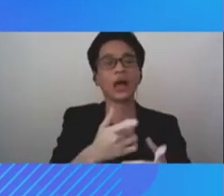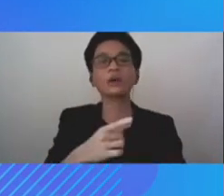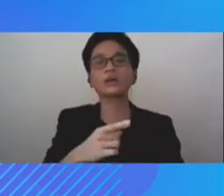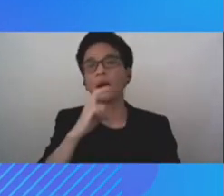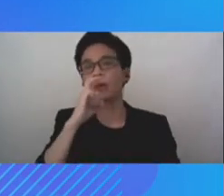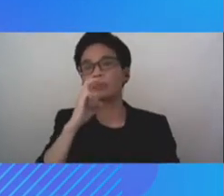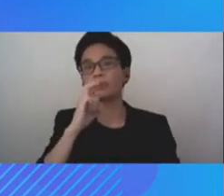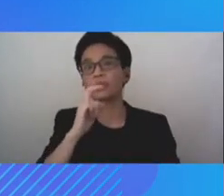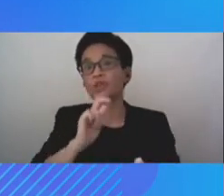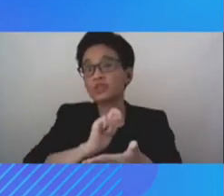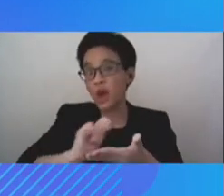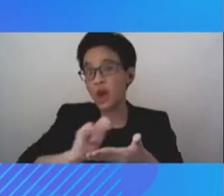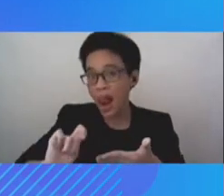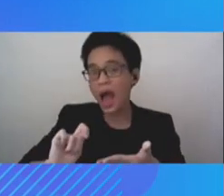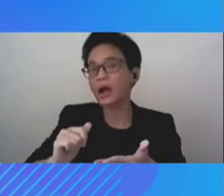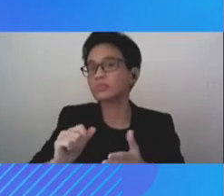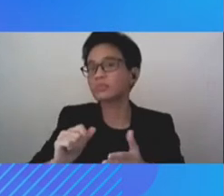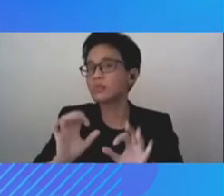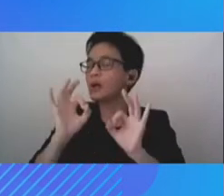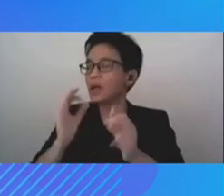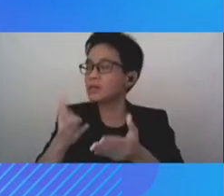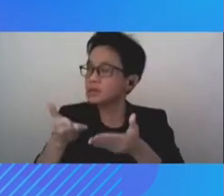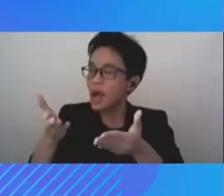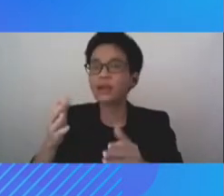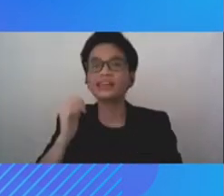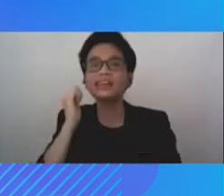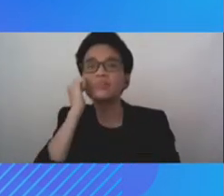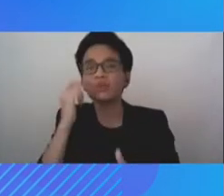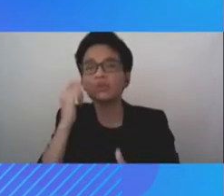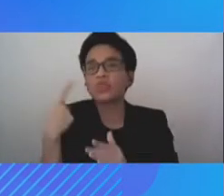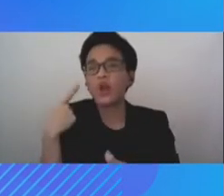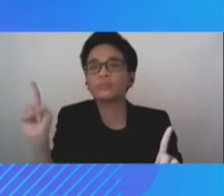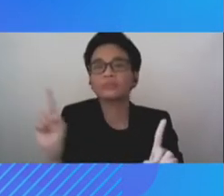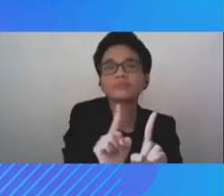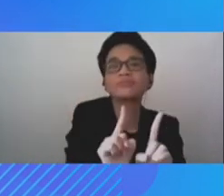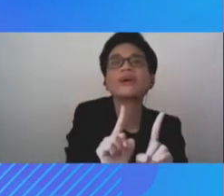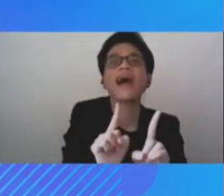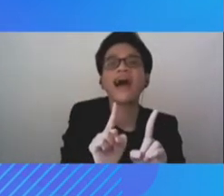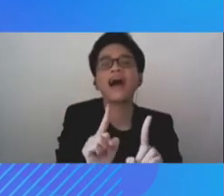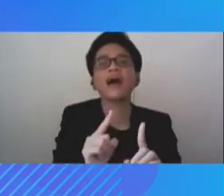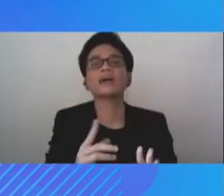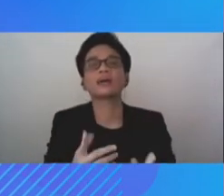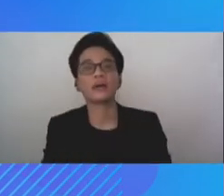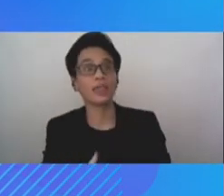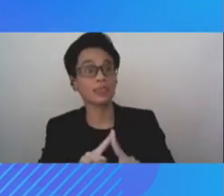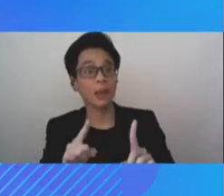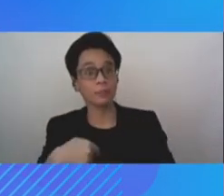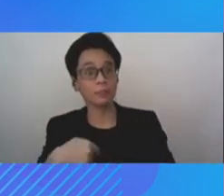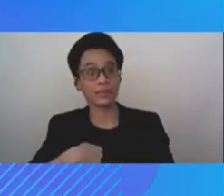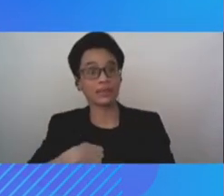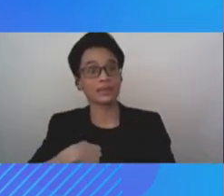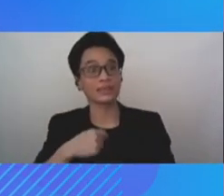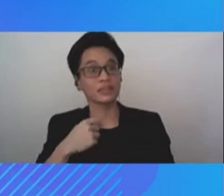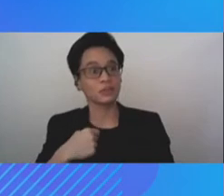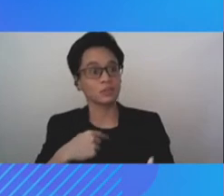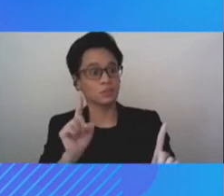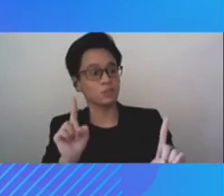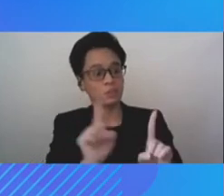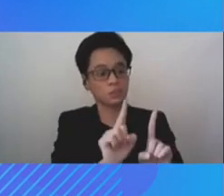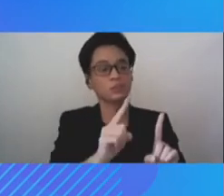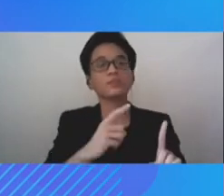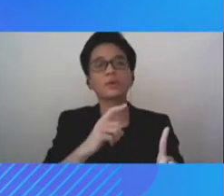saya jadi shadow-nya anak saya. I see. Nah, jadi, tapi saya di situ berusaha berperan sebagai shadow, jadi saya bukan orang